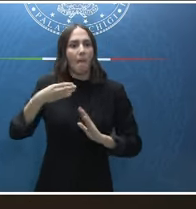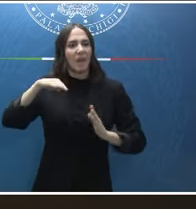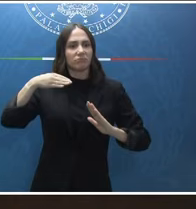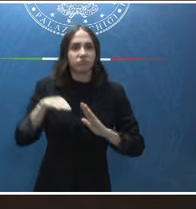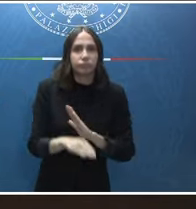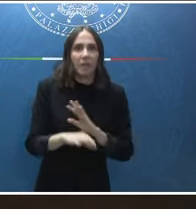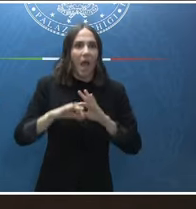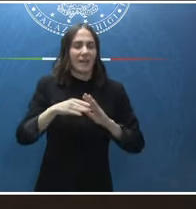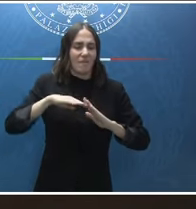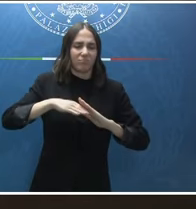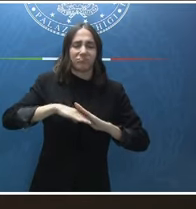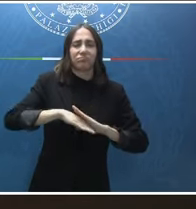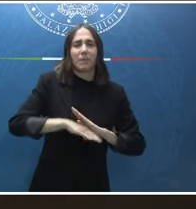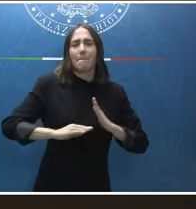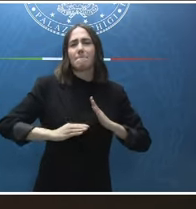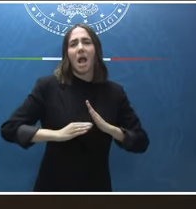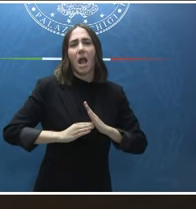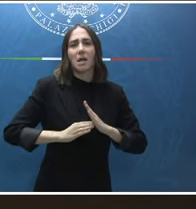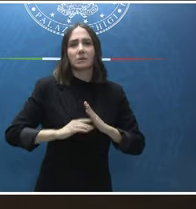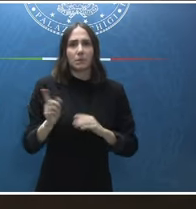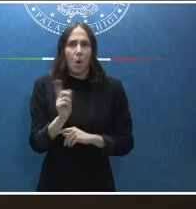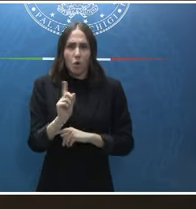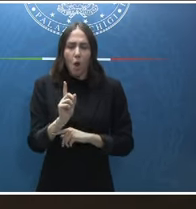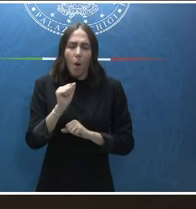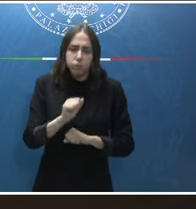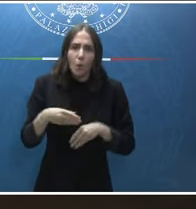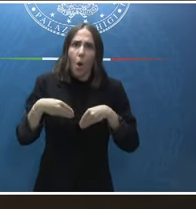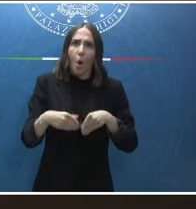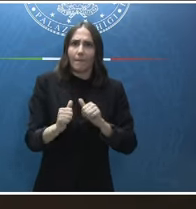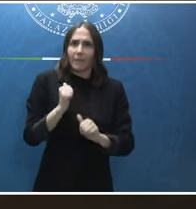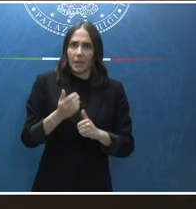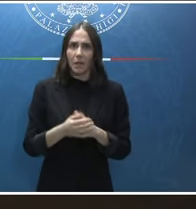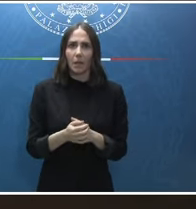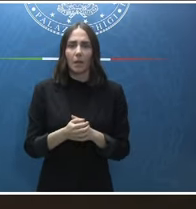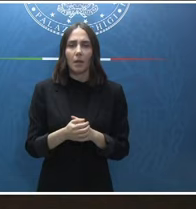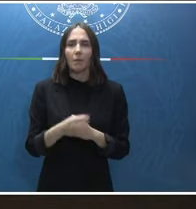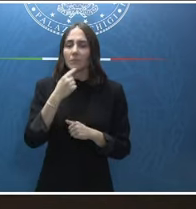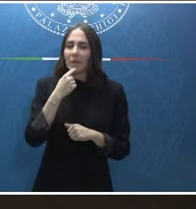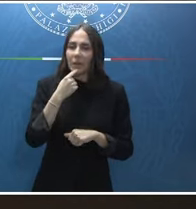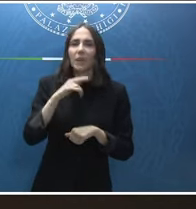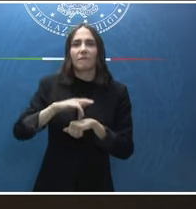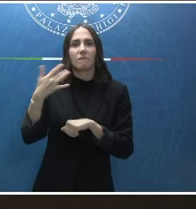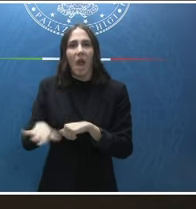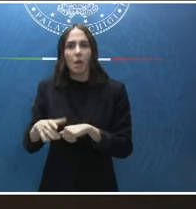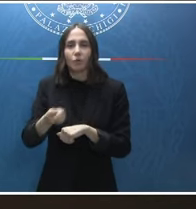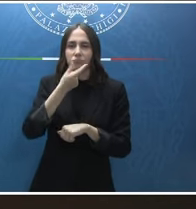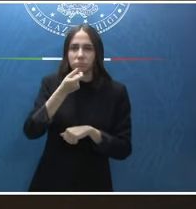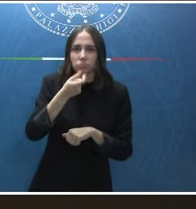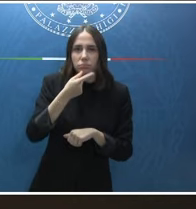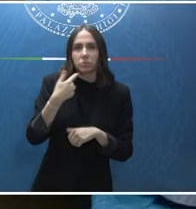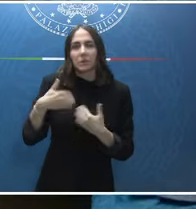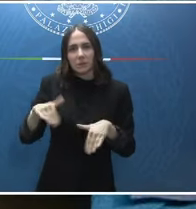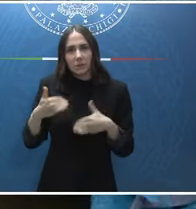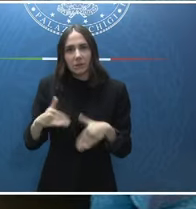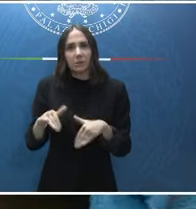comunità. Sono anche figli di genitori che a loro volta fanno o hanno fatto uso importante di sostanze, figli di